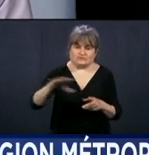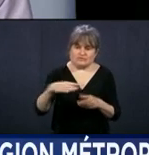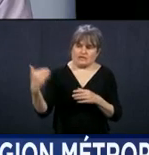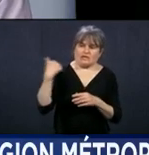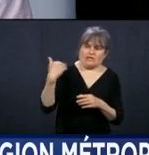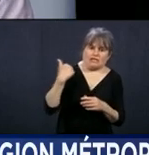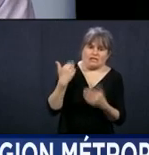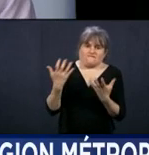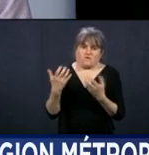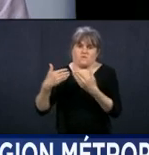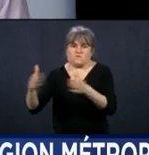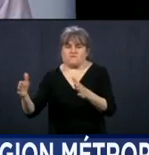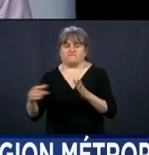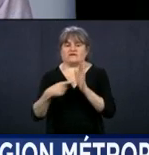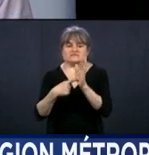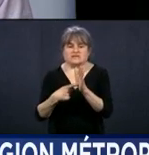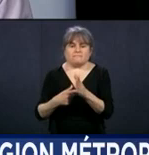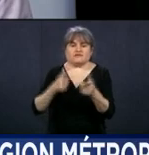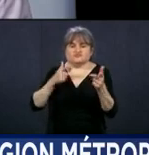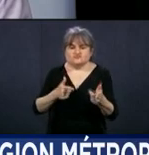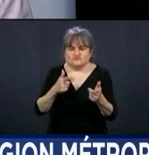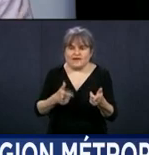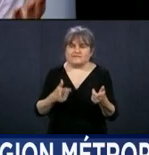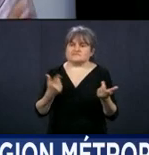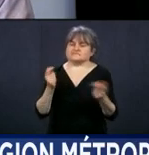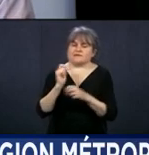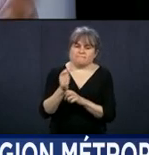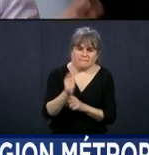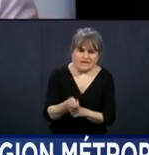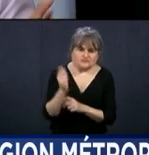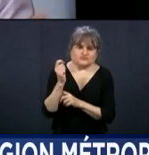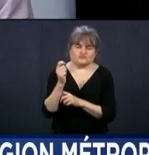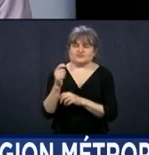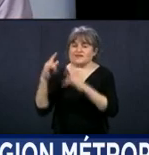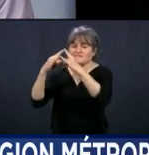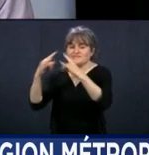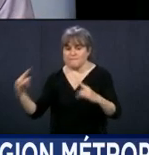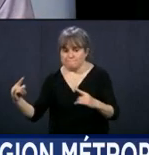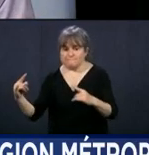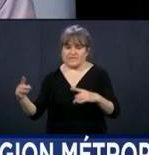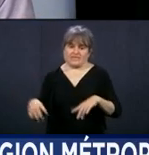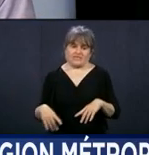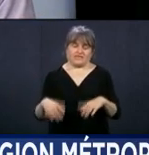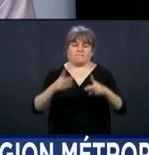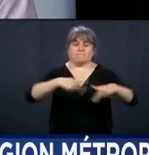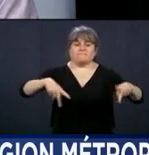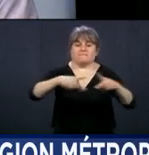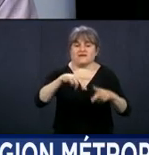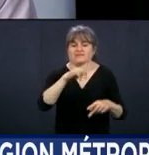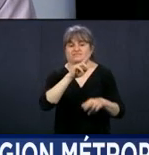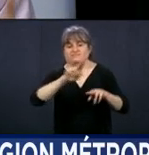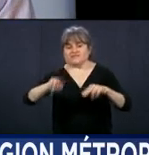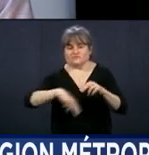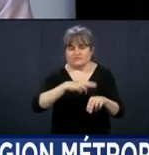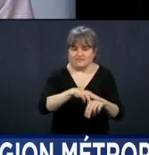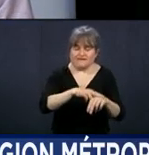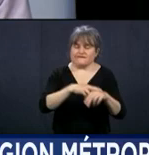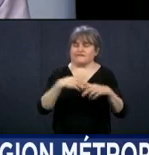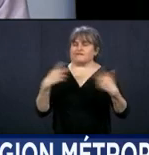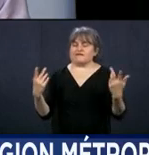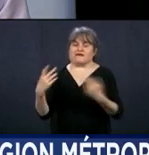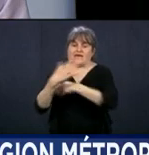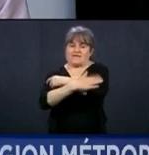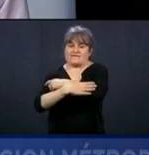camping, tous les endroits de chasse et pêche, les parcs, la CEPAC, les endroits où les gens font du plein air, donc les camps de jour, les camps de